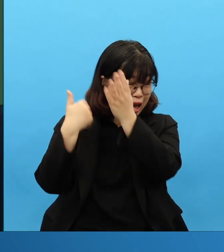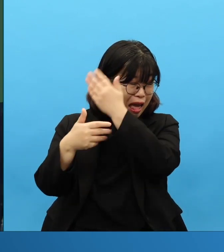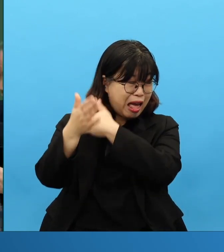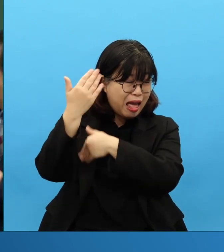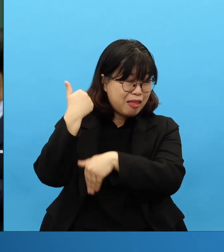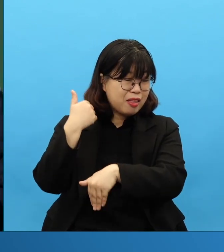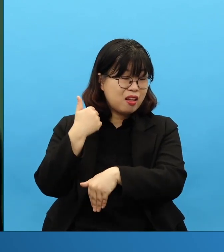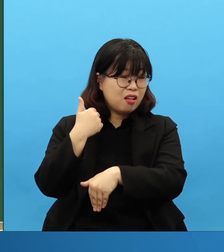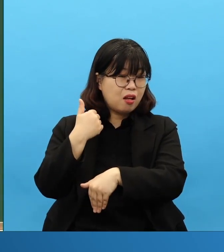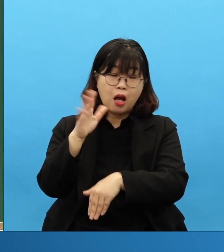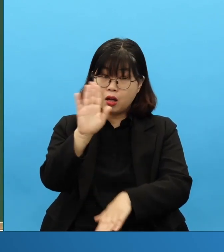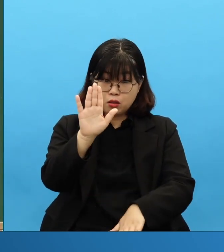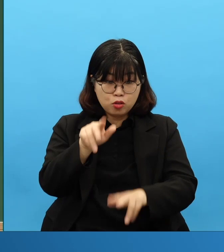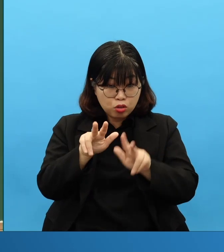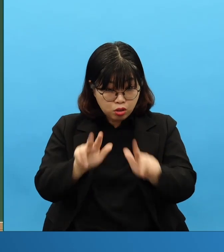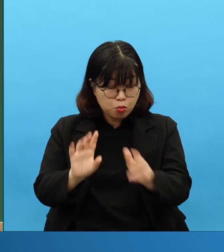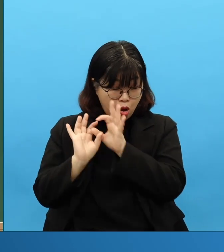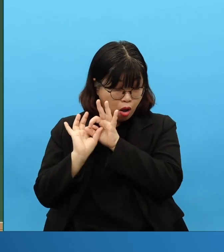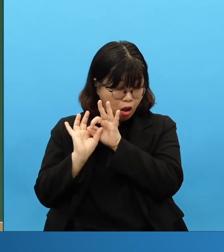지금도